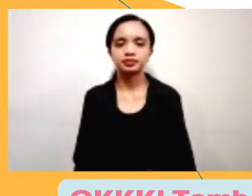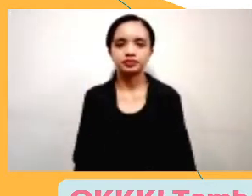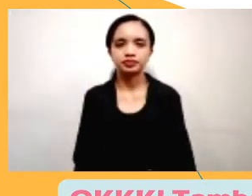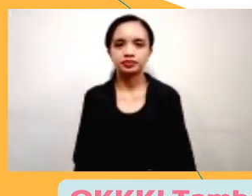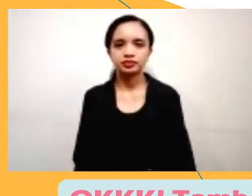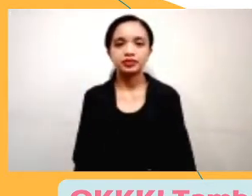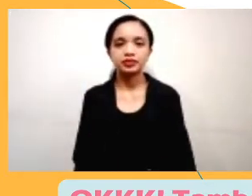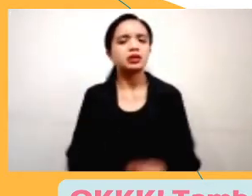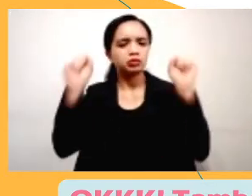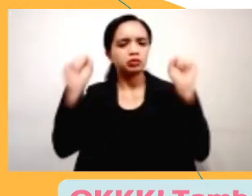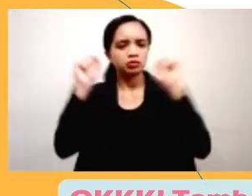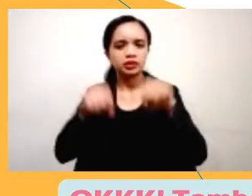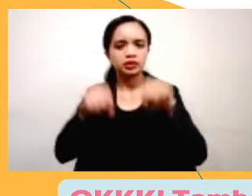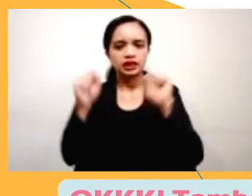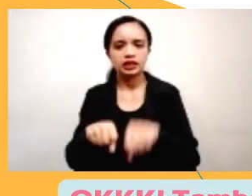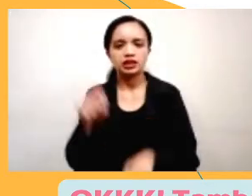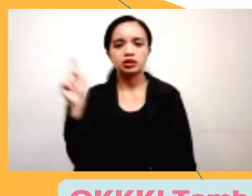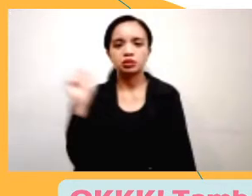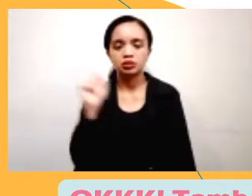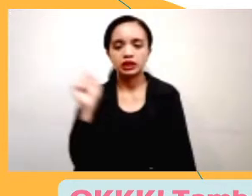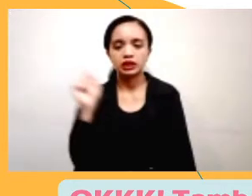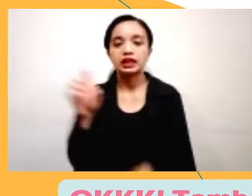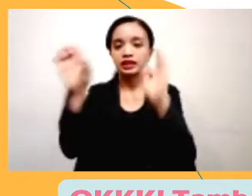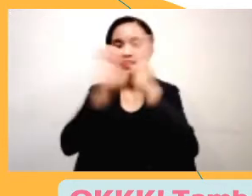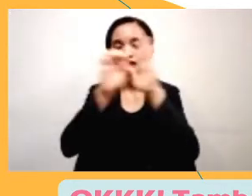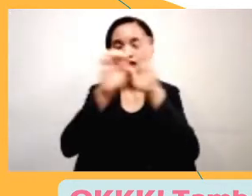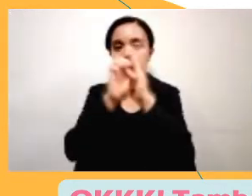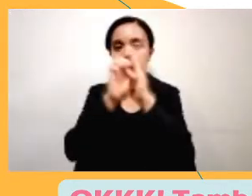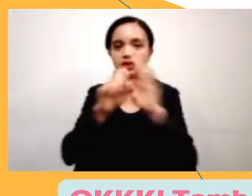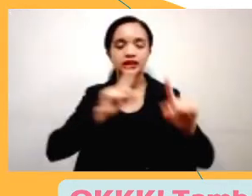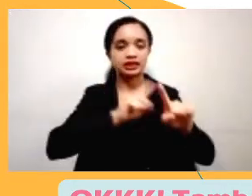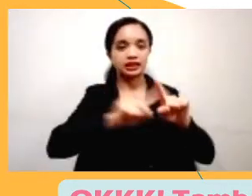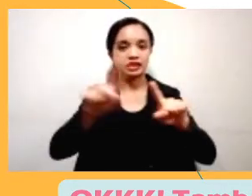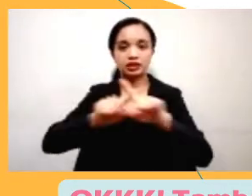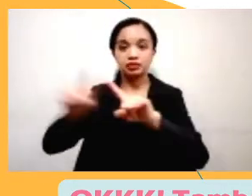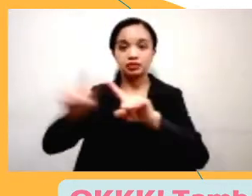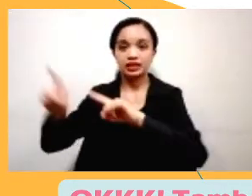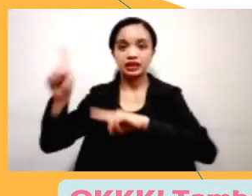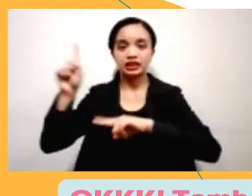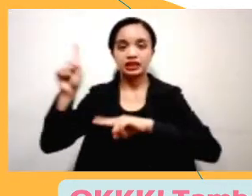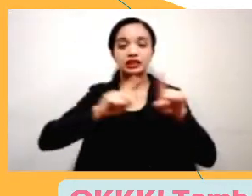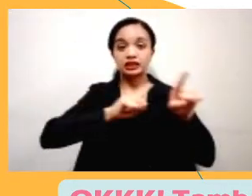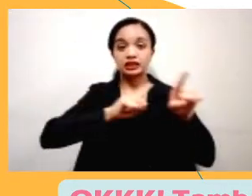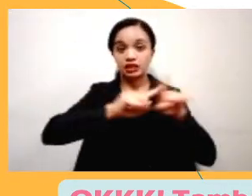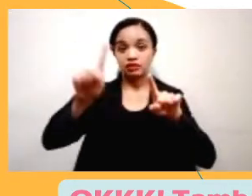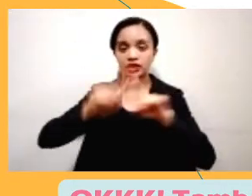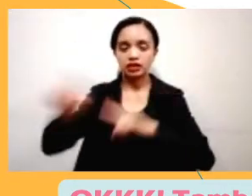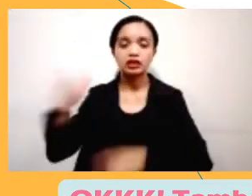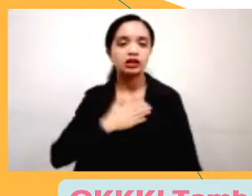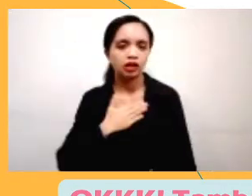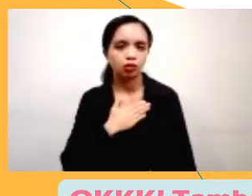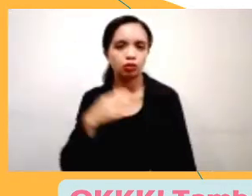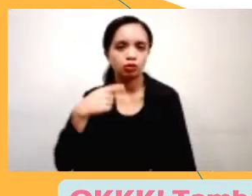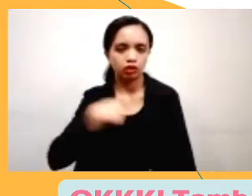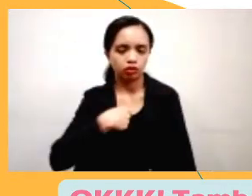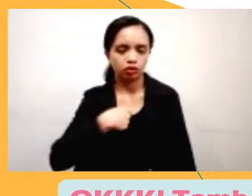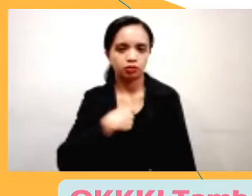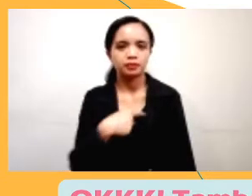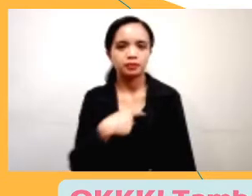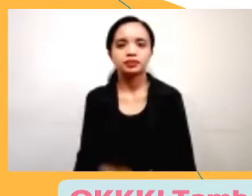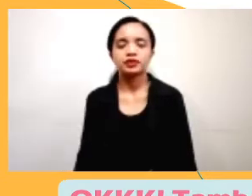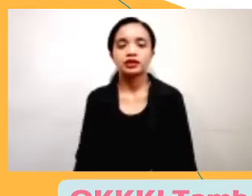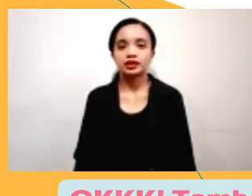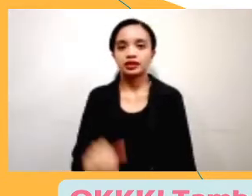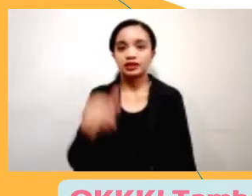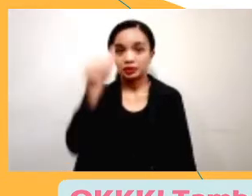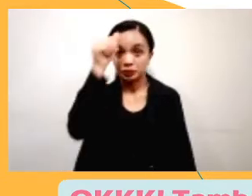pwede naman na kunwari iba't ibang variations lang ng ako. Ha? Maalala niyo ba